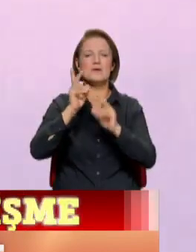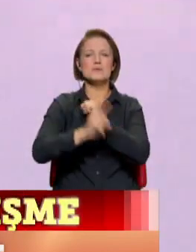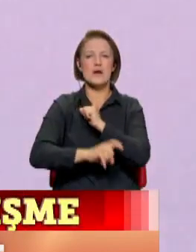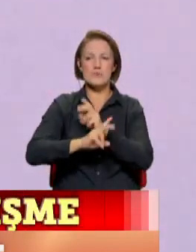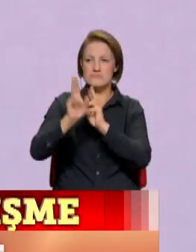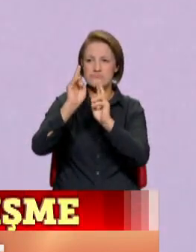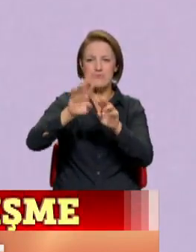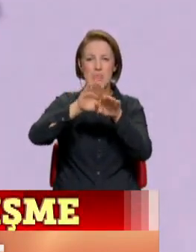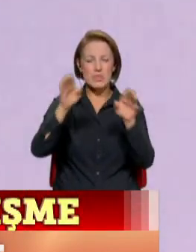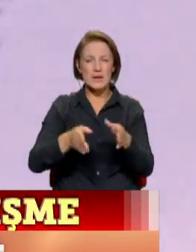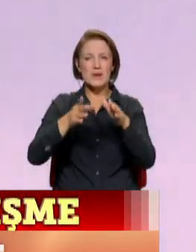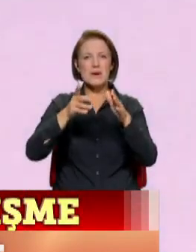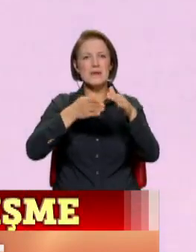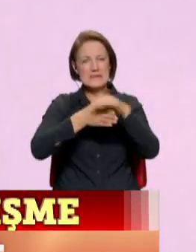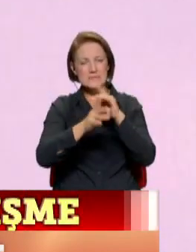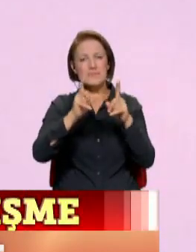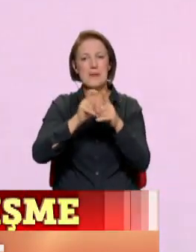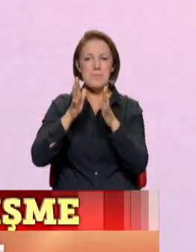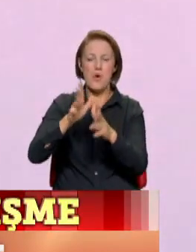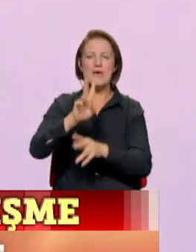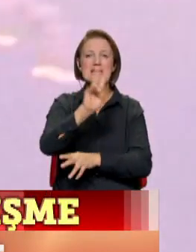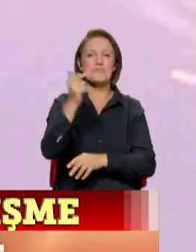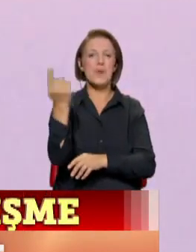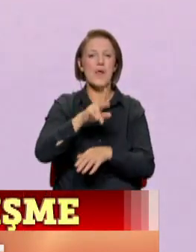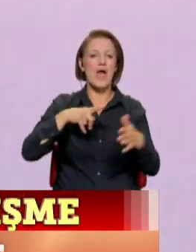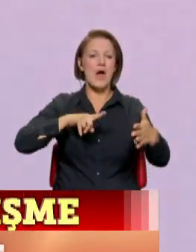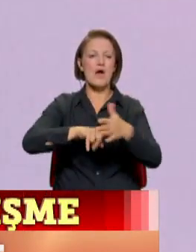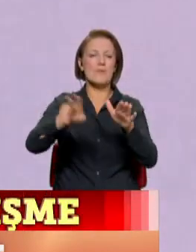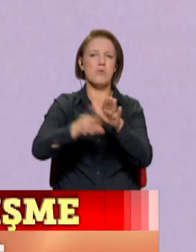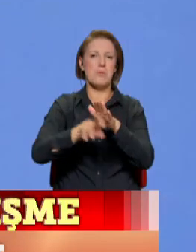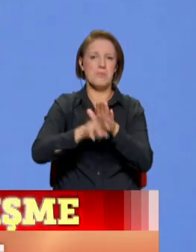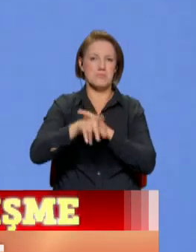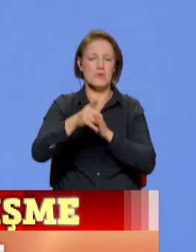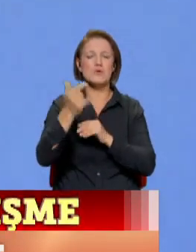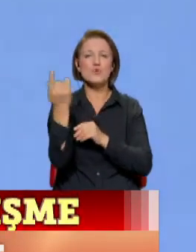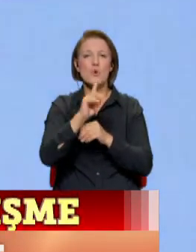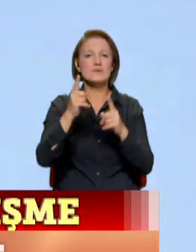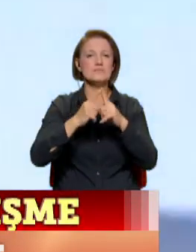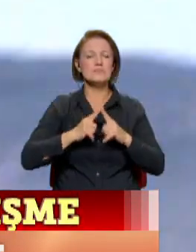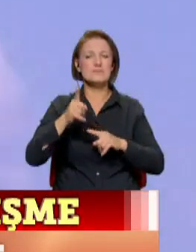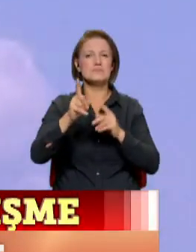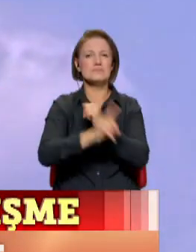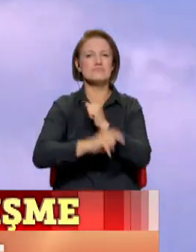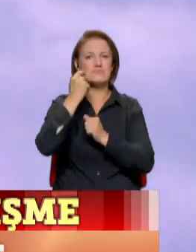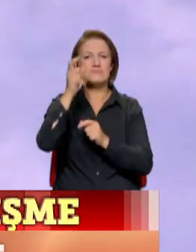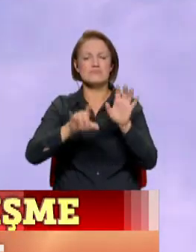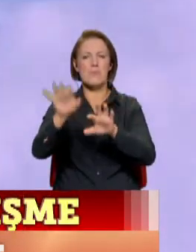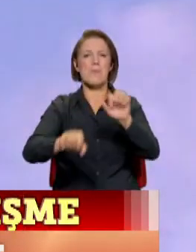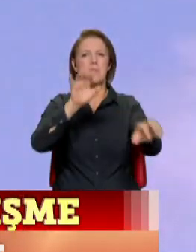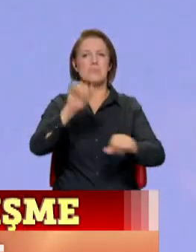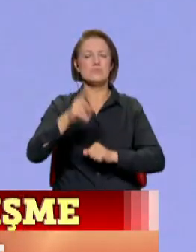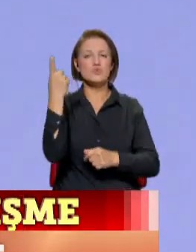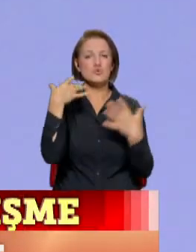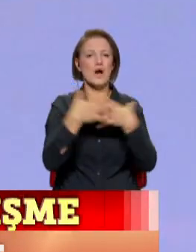sığınak, barınak ve depolar vurulmuş, 20 hedef imha edilmişti. Çok sayıda terörist etkisiz hale getirilmişti. Dün akşam saatlerinde savaş